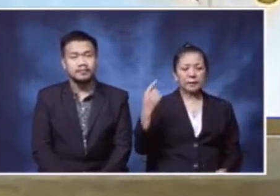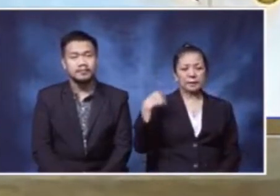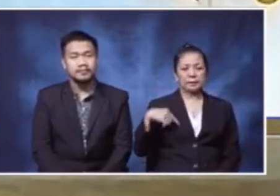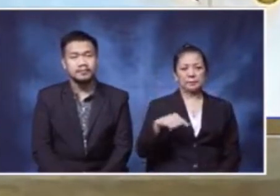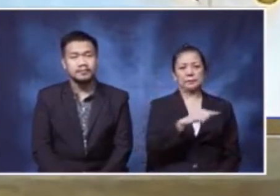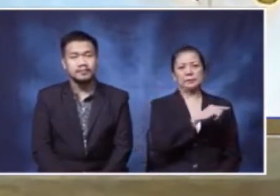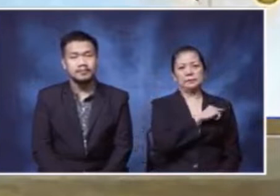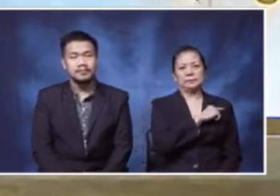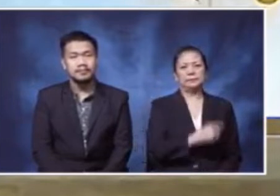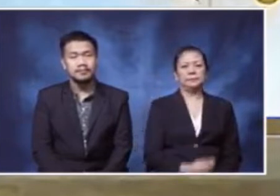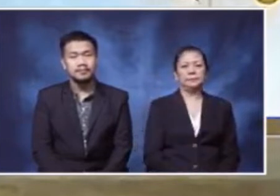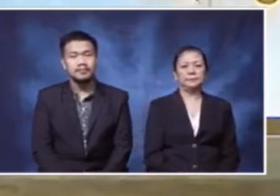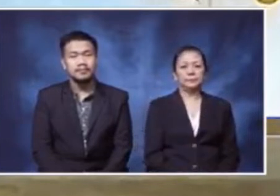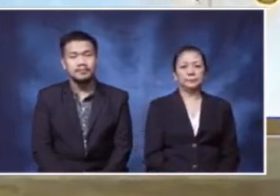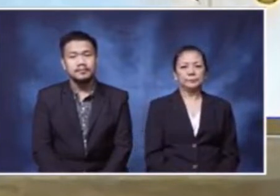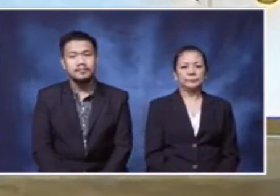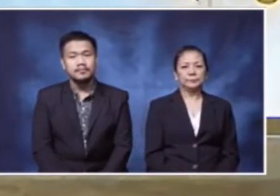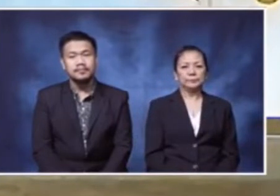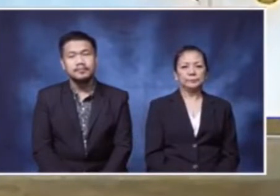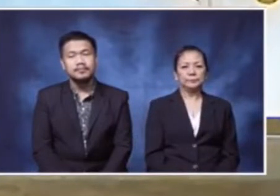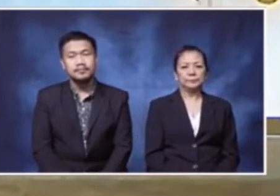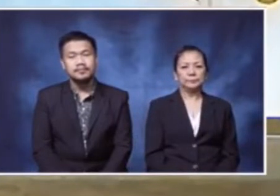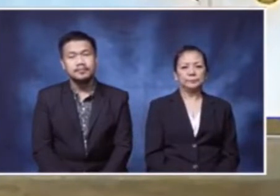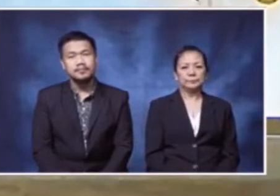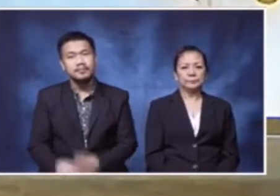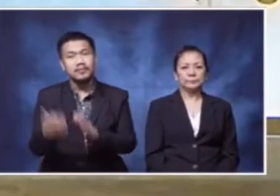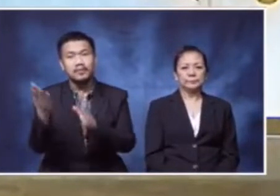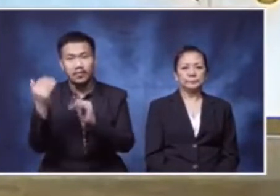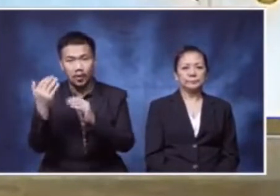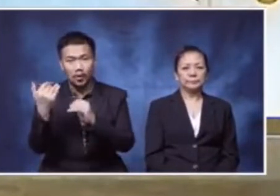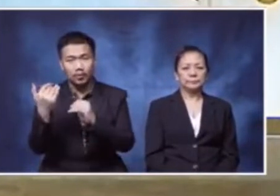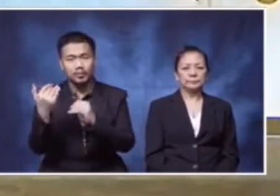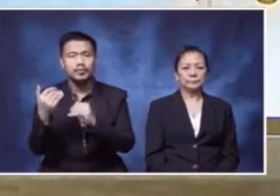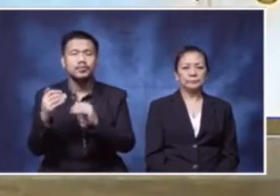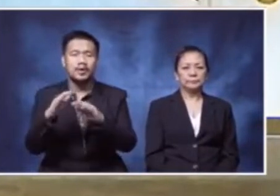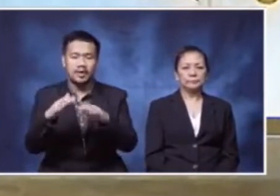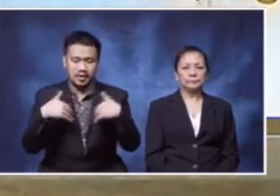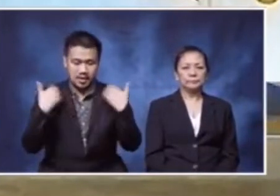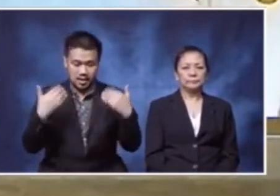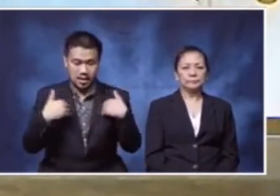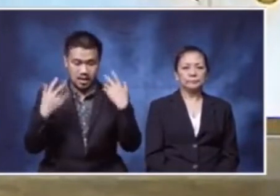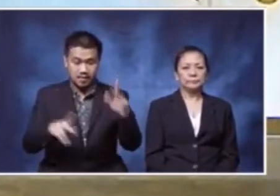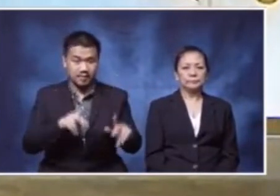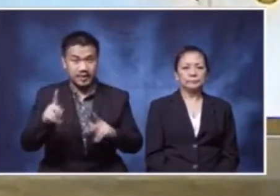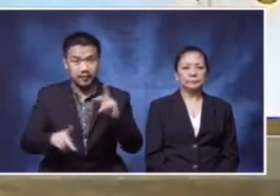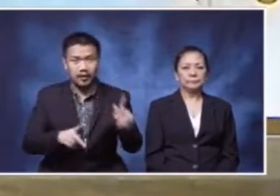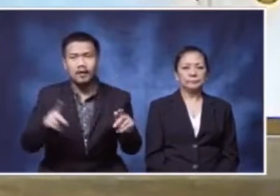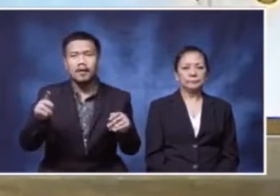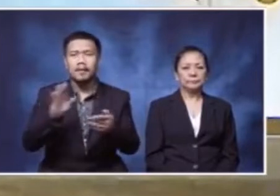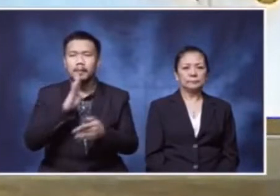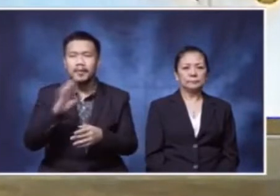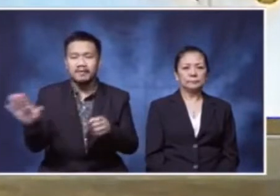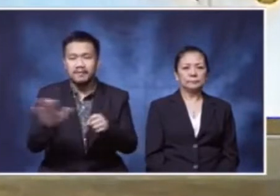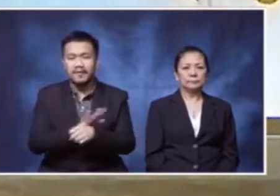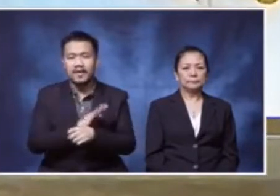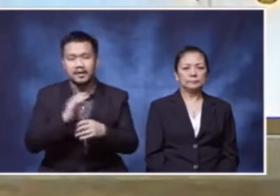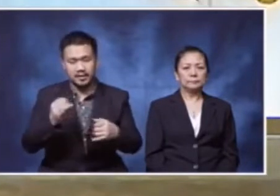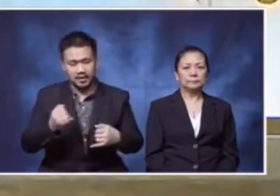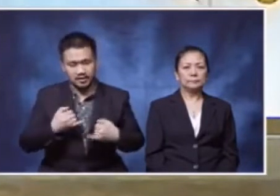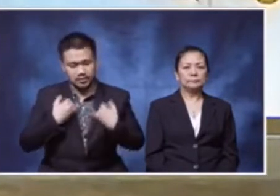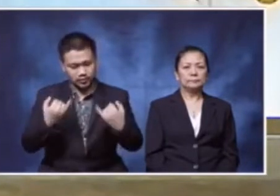kami. Nawa ang mga kabataan ay mapuspos ng ibayong sigla at pag-asa